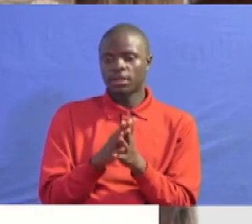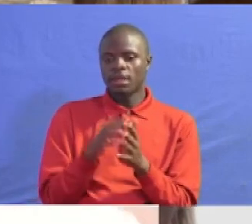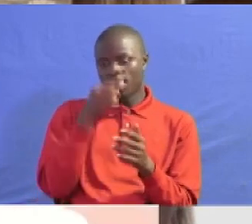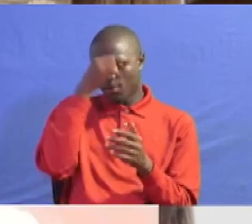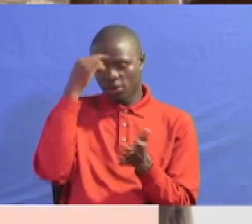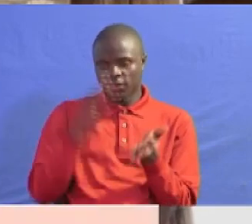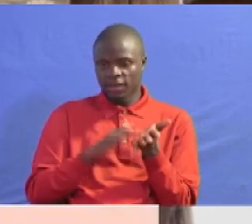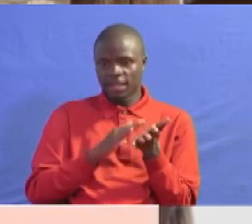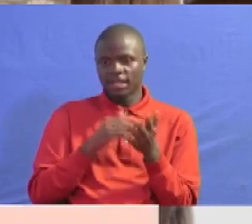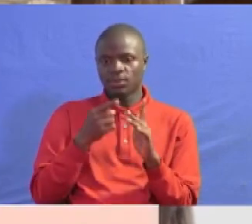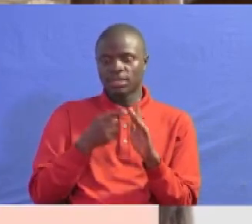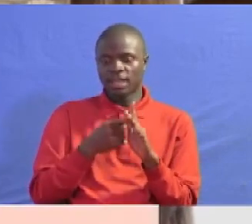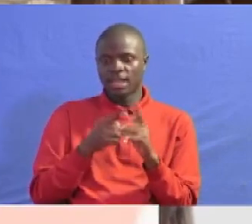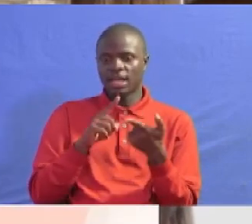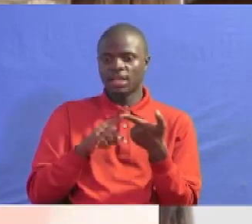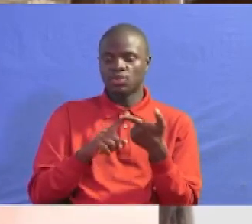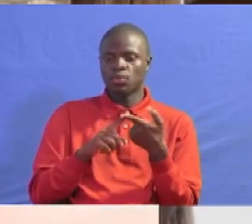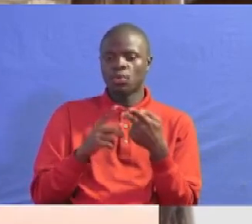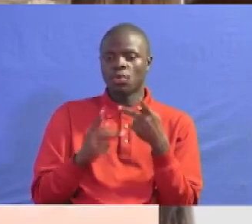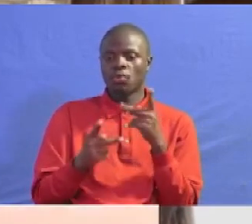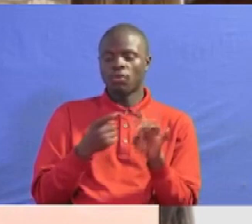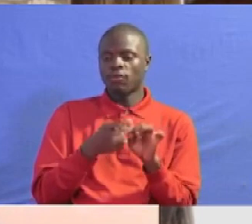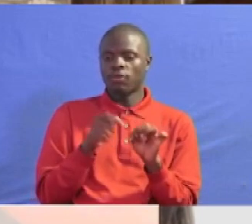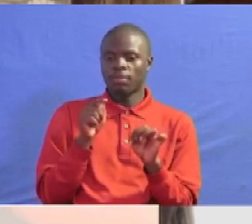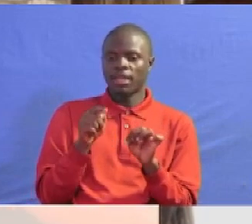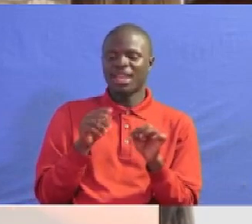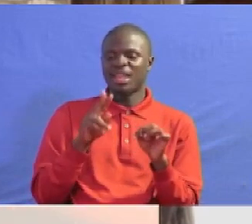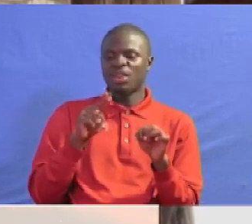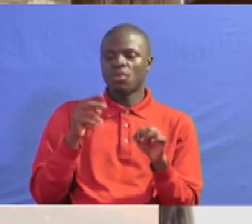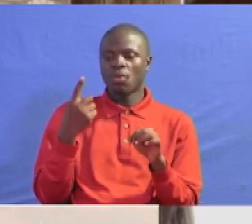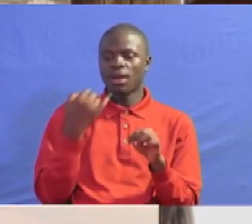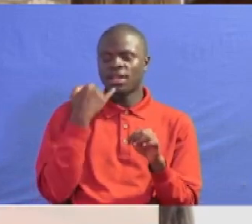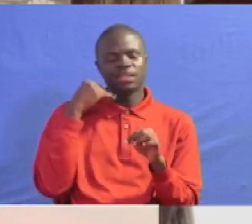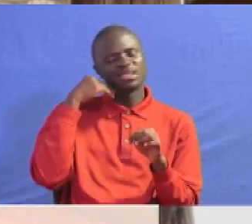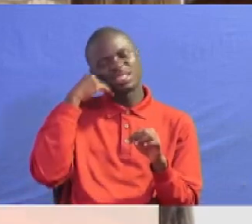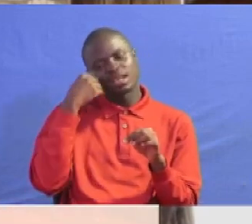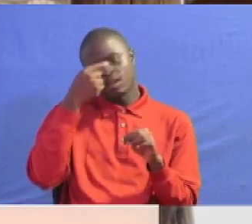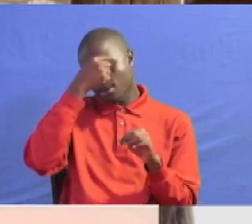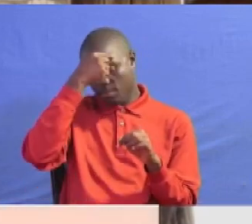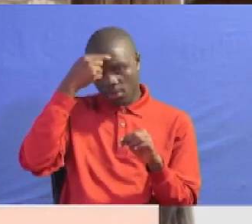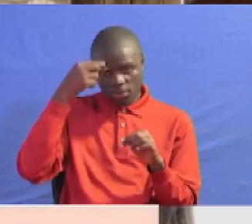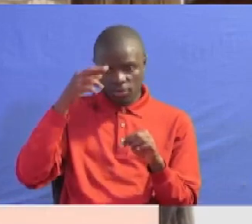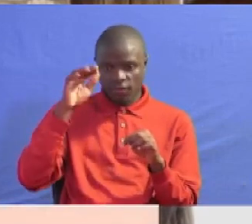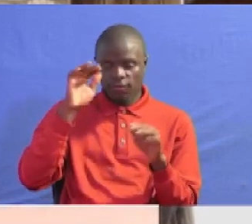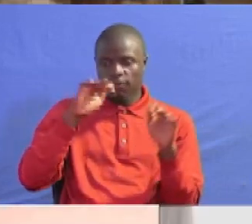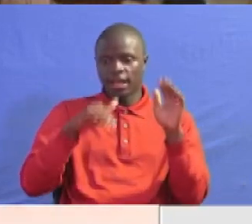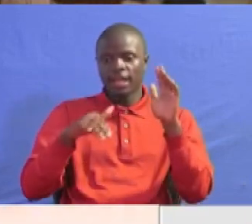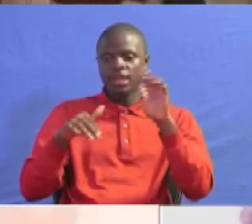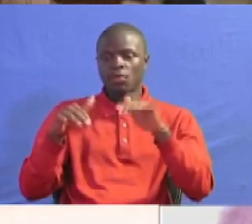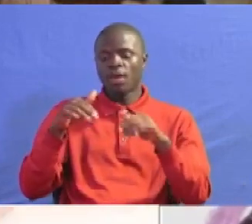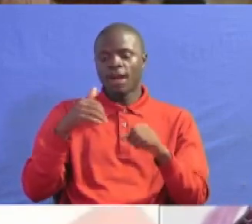Na tuseme soko yetu hakuna mtu tumesikia kama ni mgonjwa juu ya hiyo mfua, tumeendelea vizuri